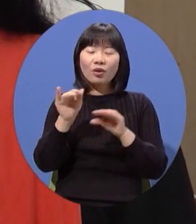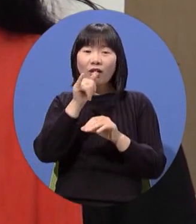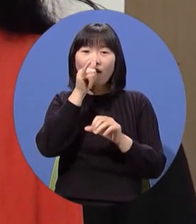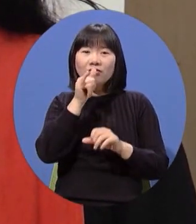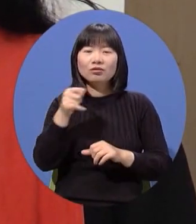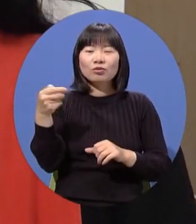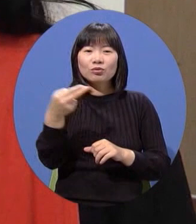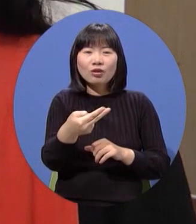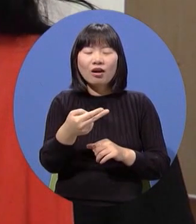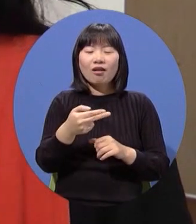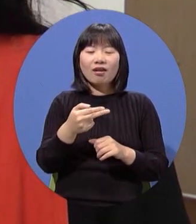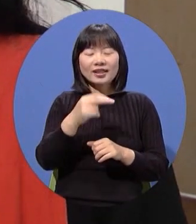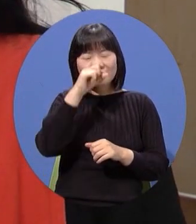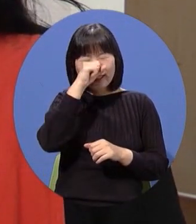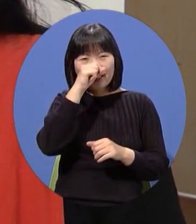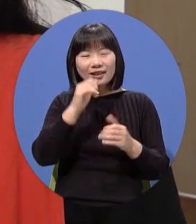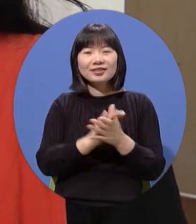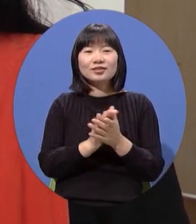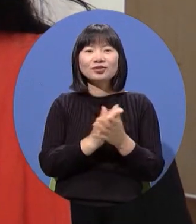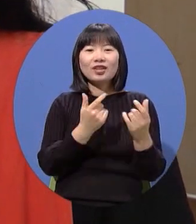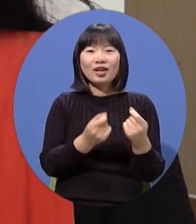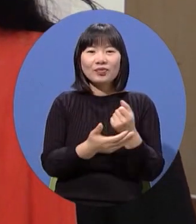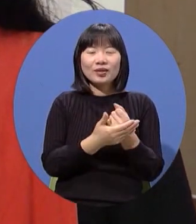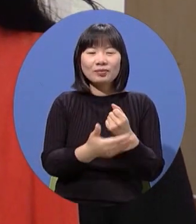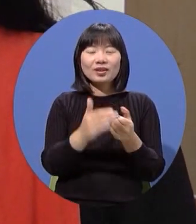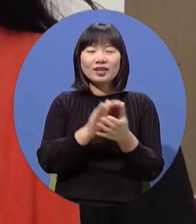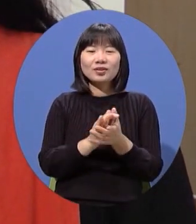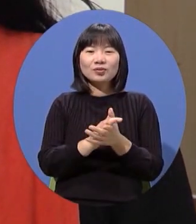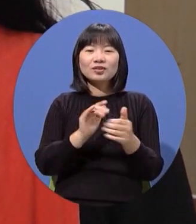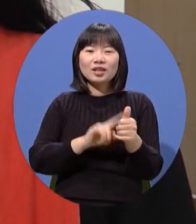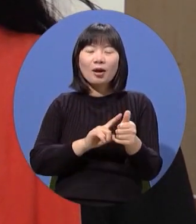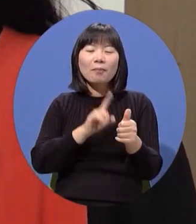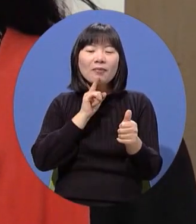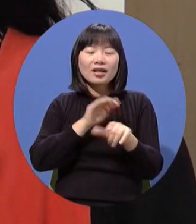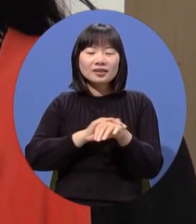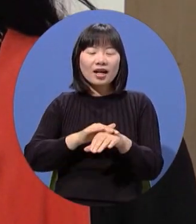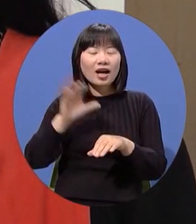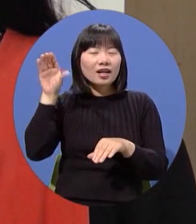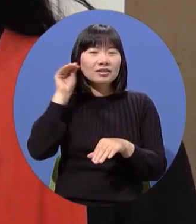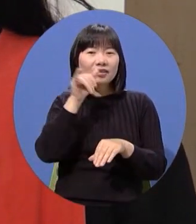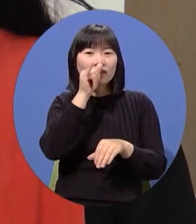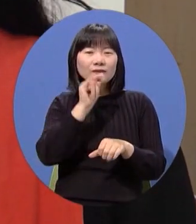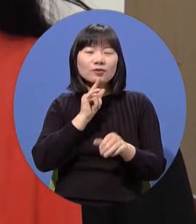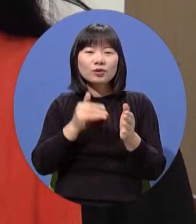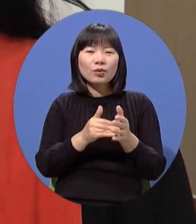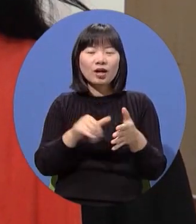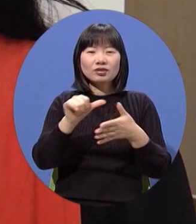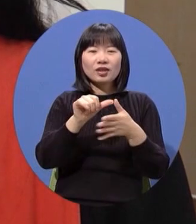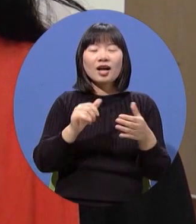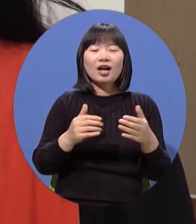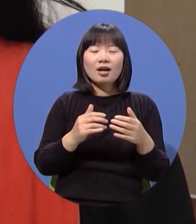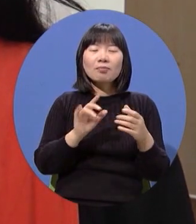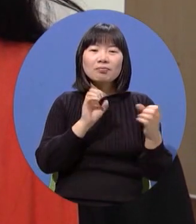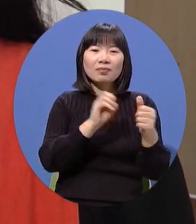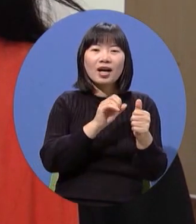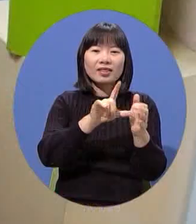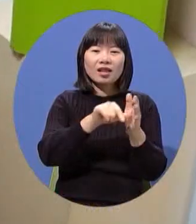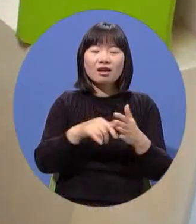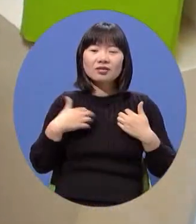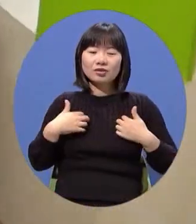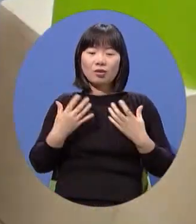이제 착한 친구여서 친구들도 형구 얘기도 되게 잘 들어주고 형구랑 얘기할 때 되게 즐거움을 많이 느끼거든요.